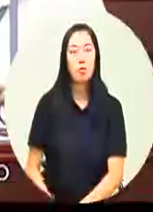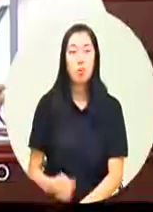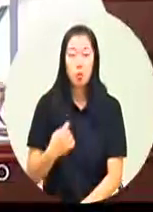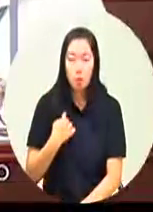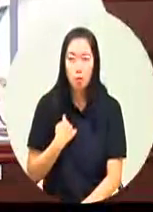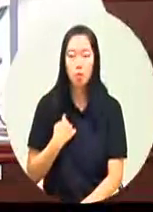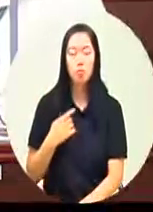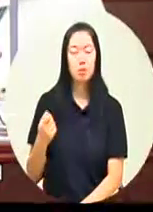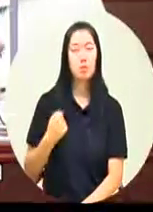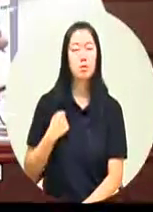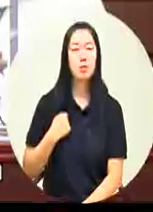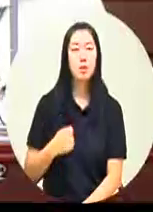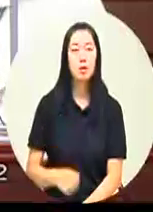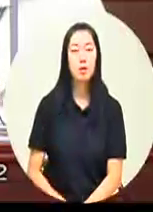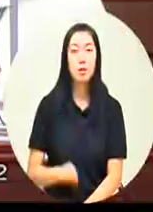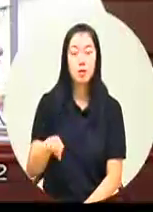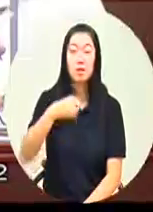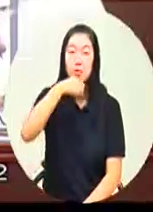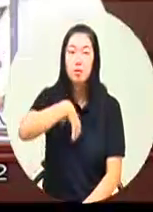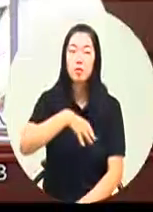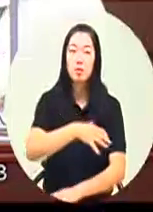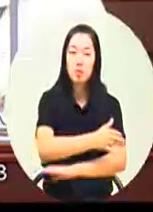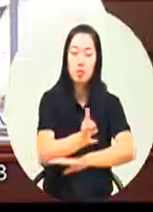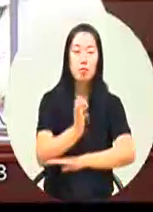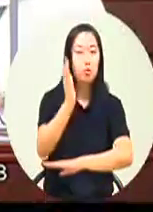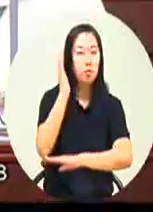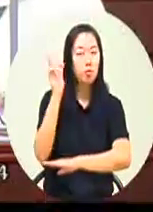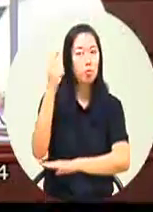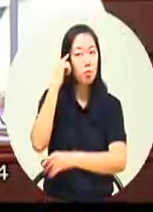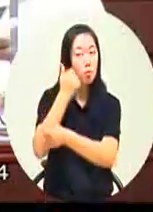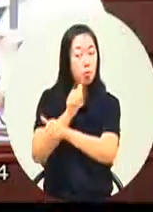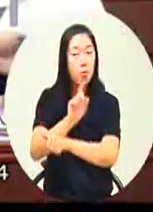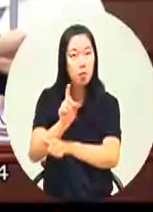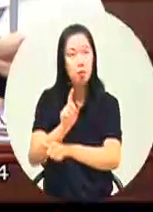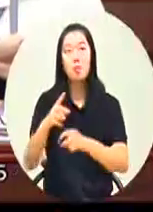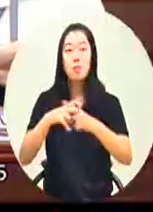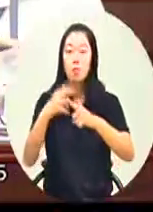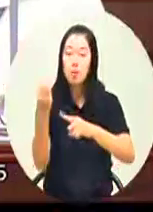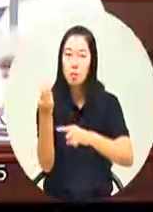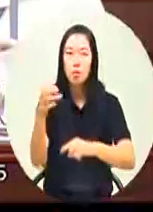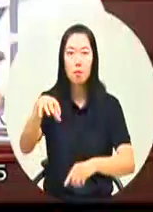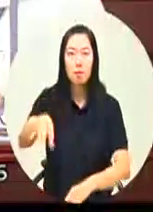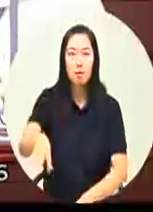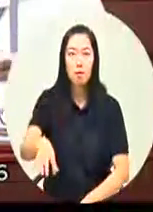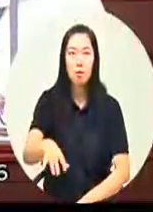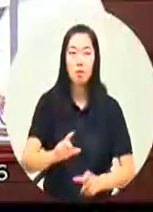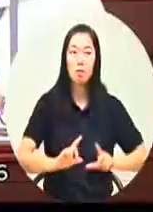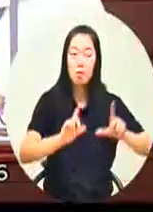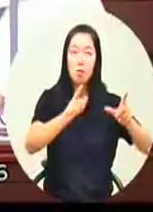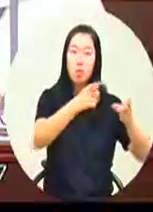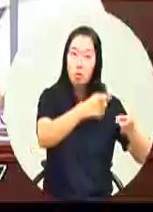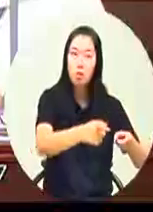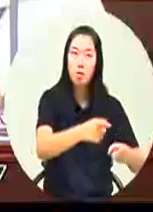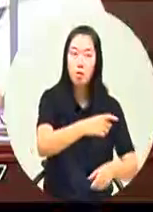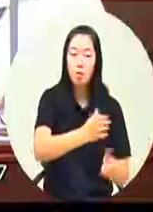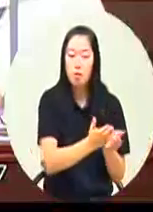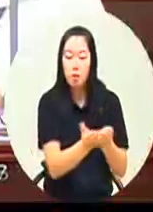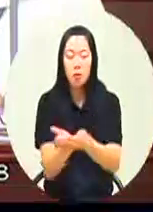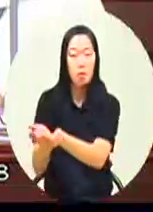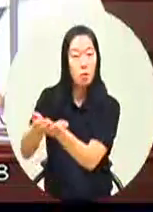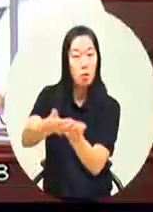了解的是，因为那个屏东县政府也必须要考虑到小琉球跟那个东港之间航线跟那